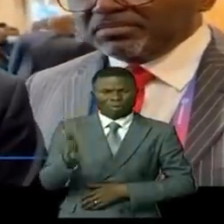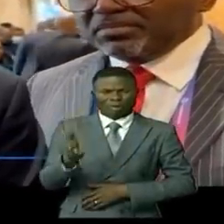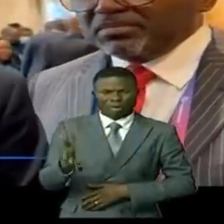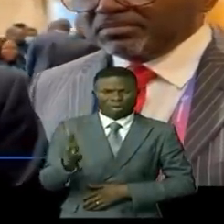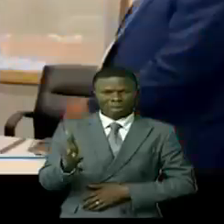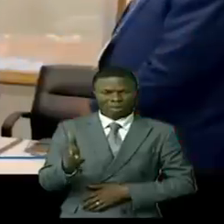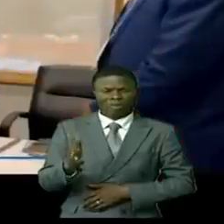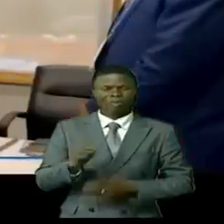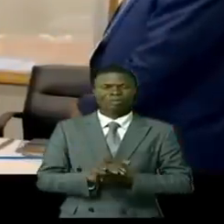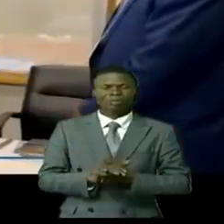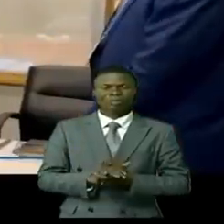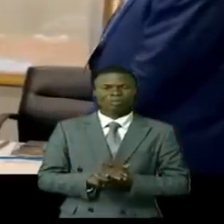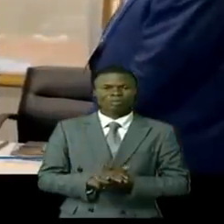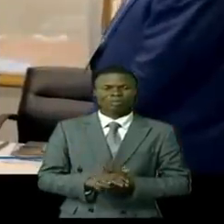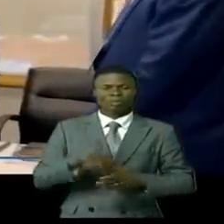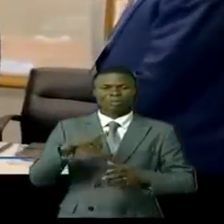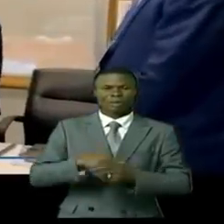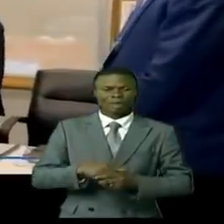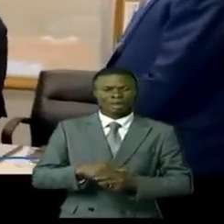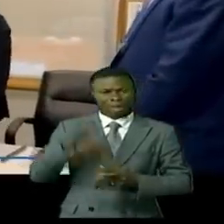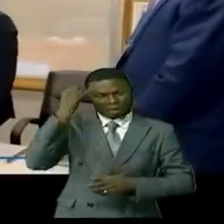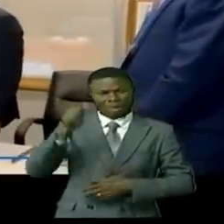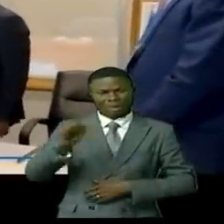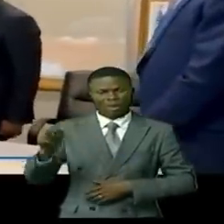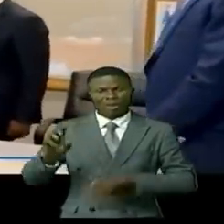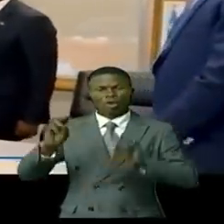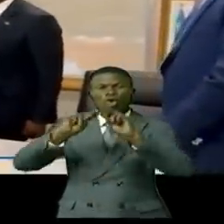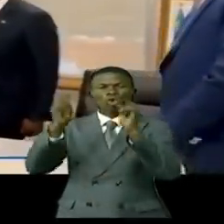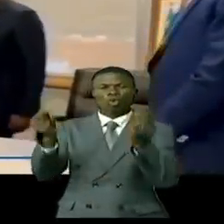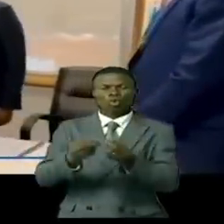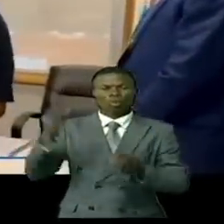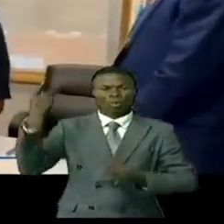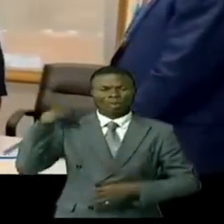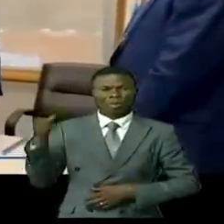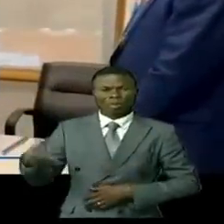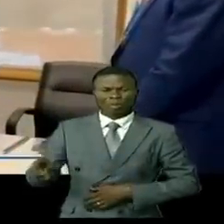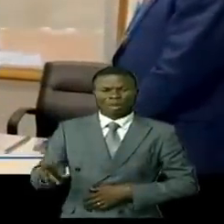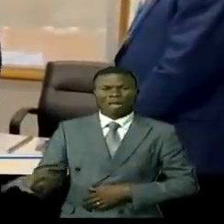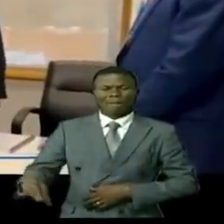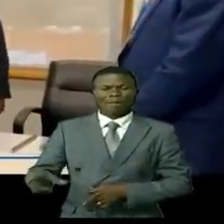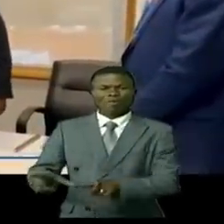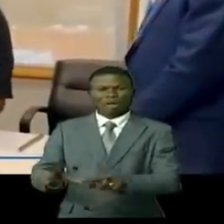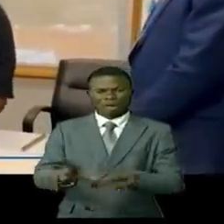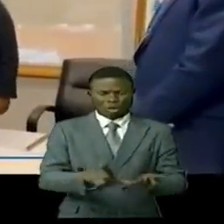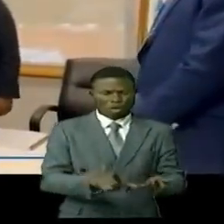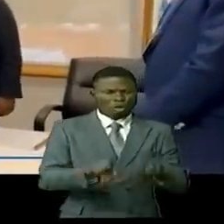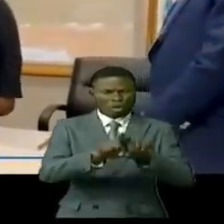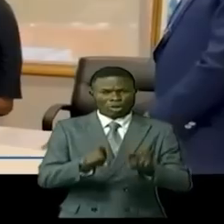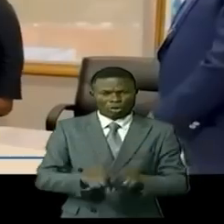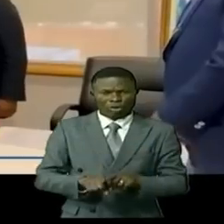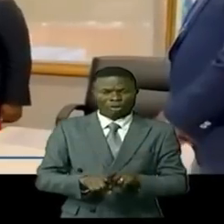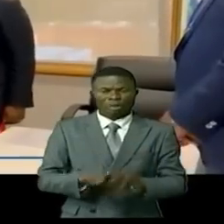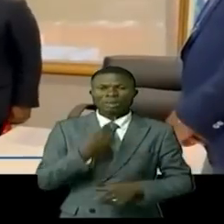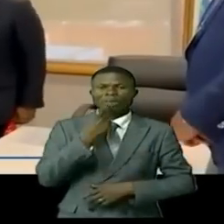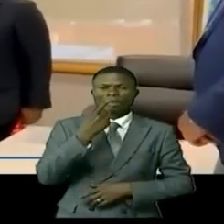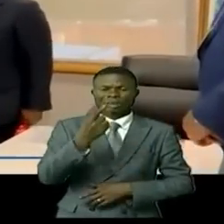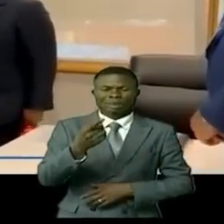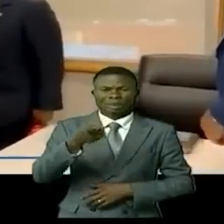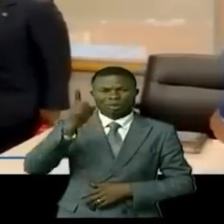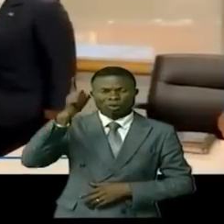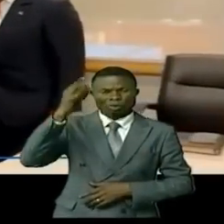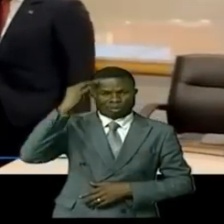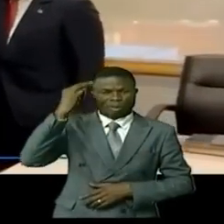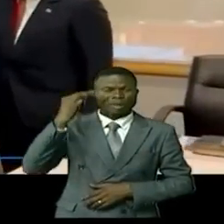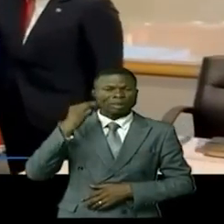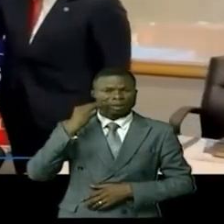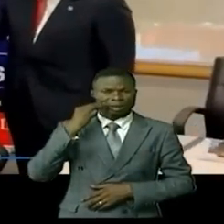dans toutes les exigences. Dans un autre décor, la délégation des députés provinciaux de Lualaba ont profité de la présence du chef du gouvernement